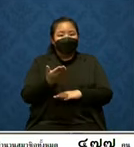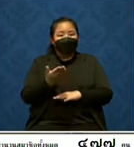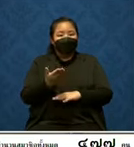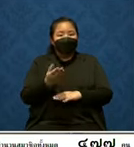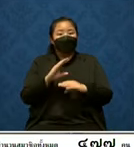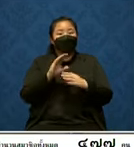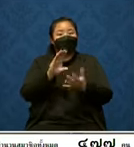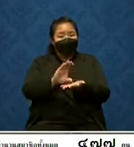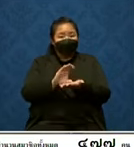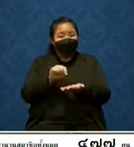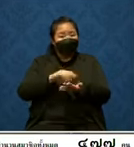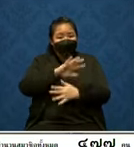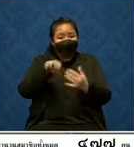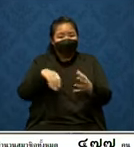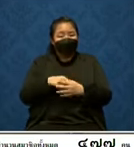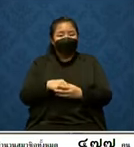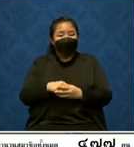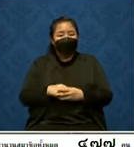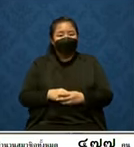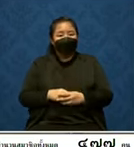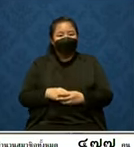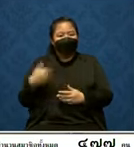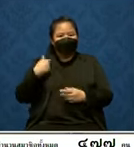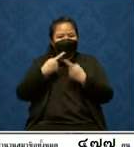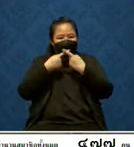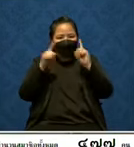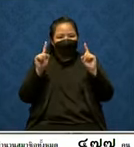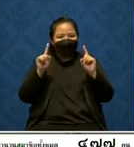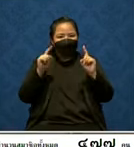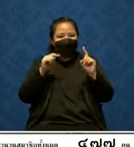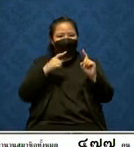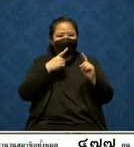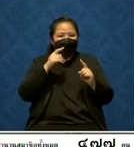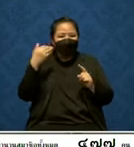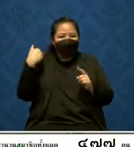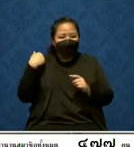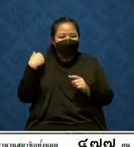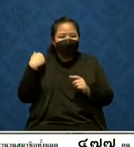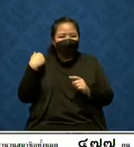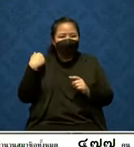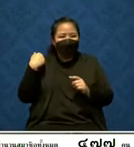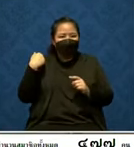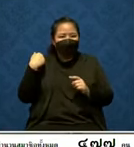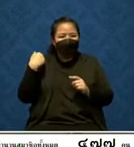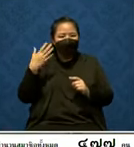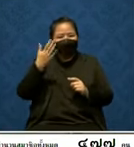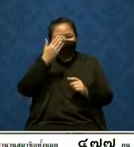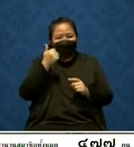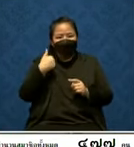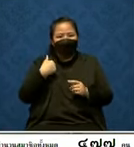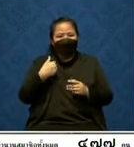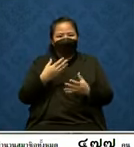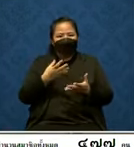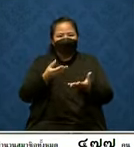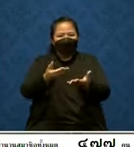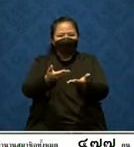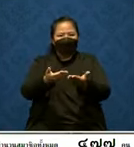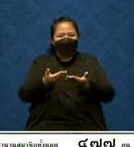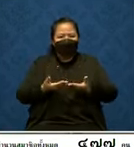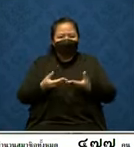มาณทั้งหมดเนี่ยจึงแปลกใจเมื่อค่าตอบแทนค่าใช้จ่ายสูงขนาดนี้เหตุใดจึงยังไม่มีผลงาน